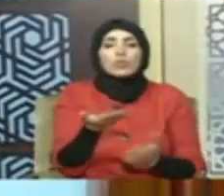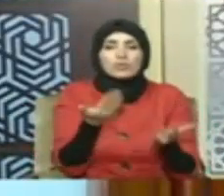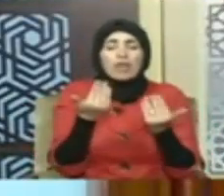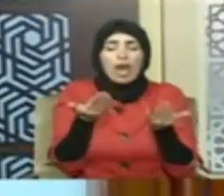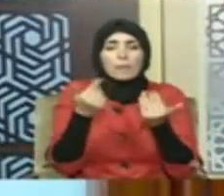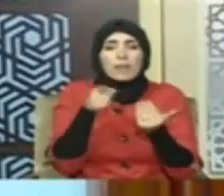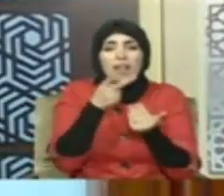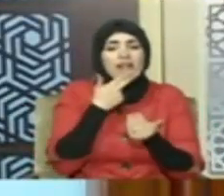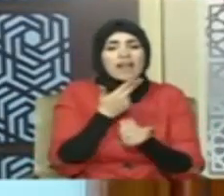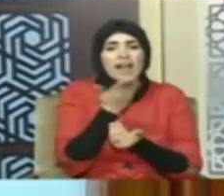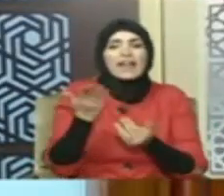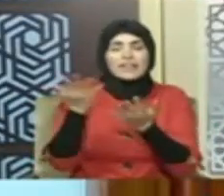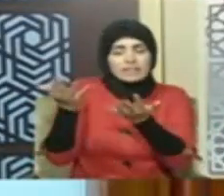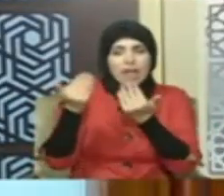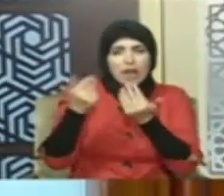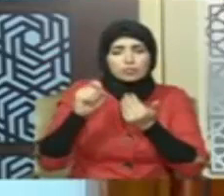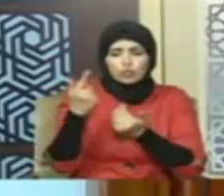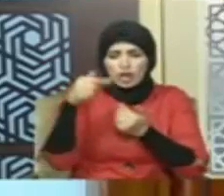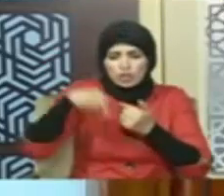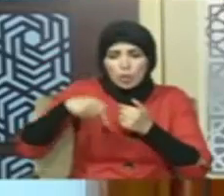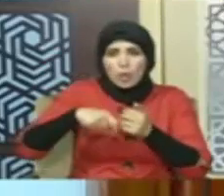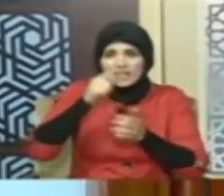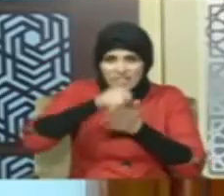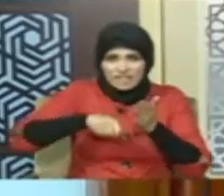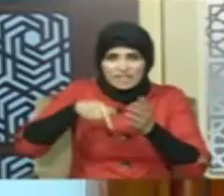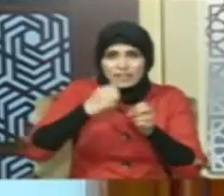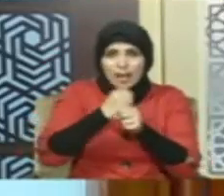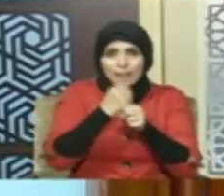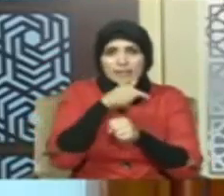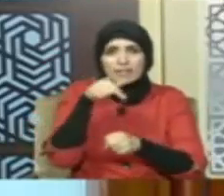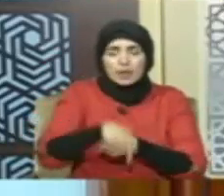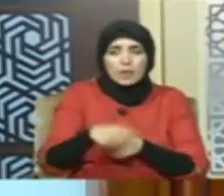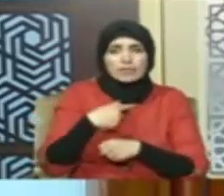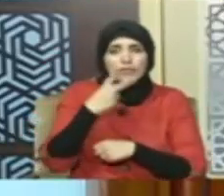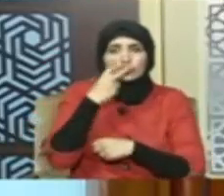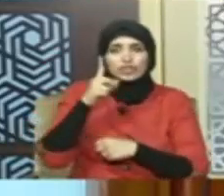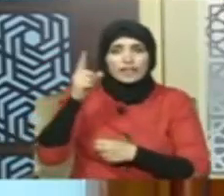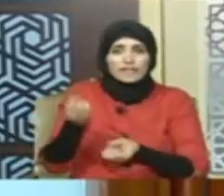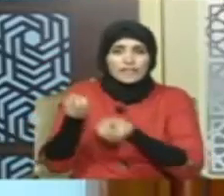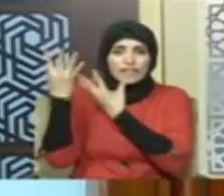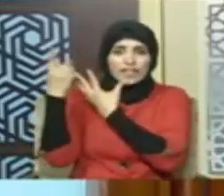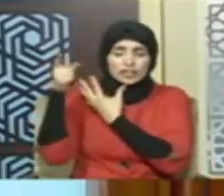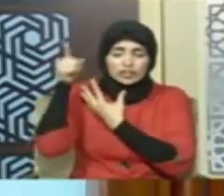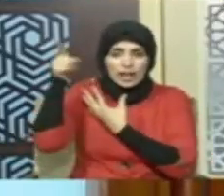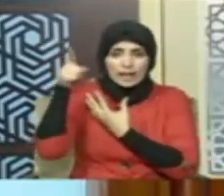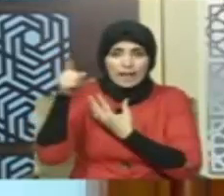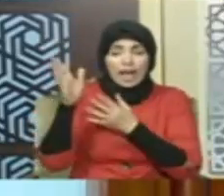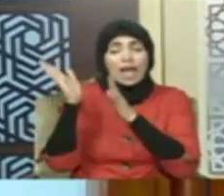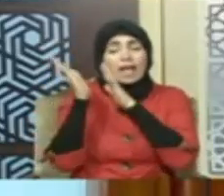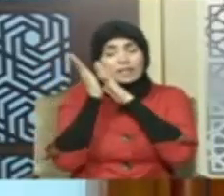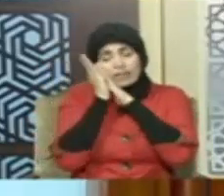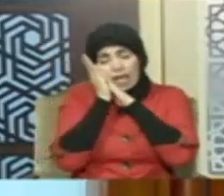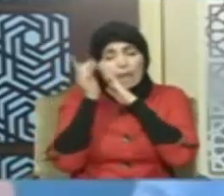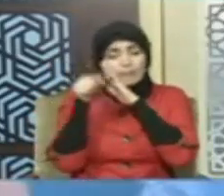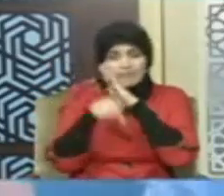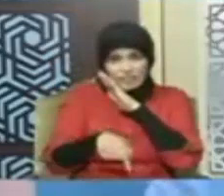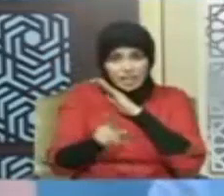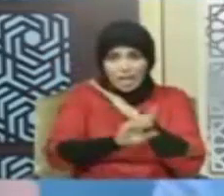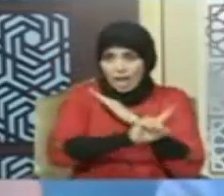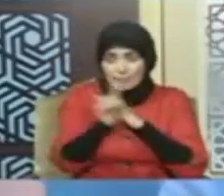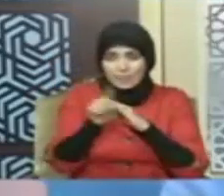يا باغي الخير أقبل، فلم أرك الجنة نام طالبها، لم أرك